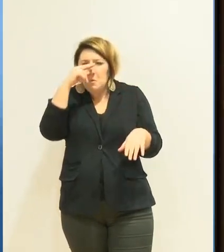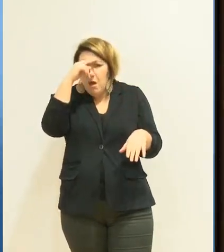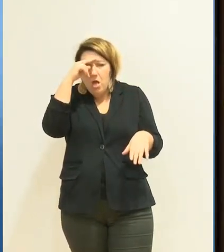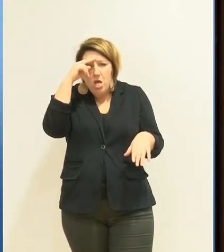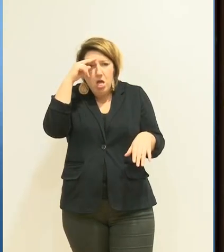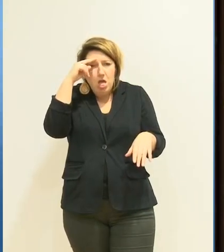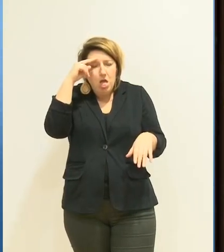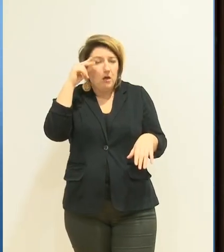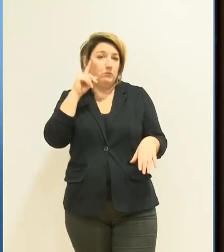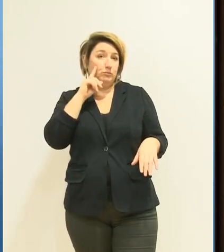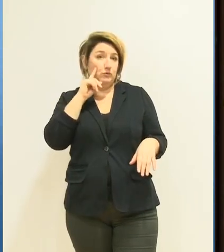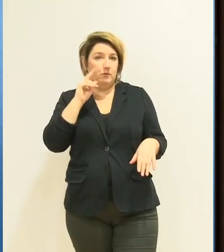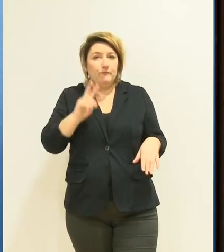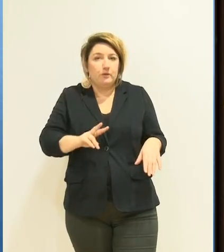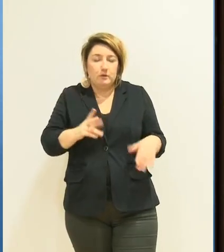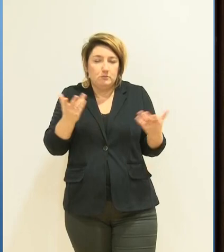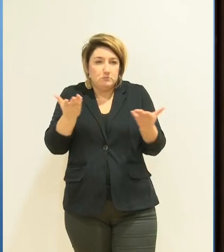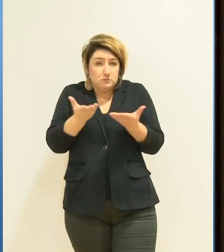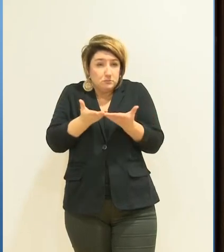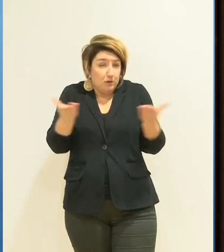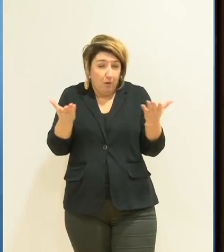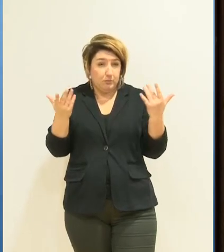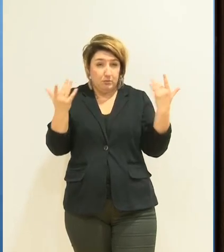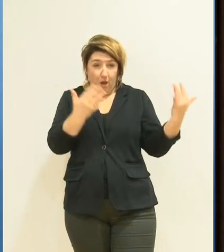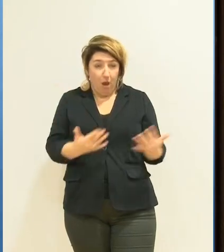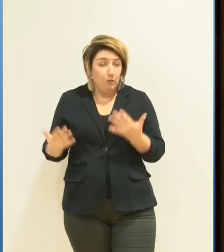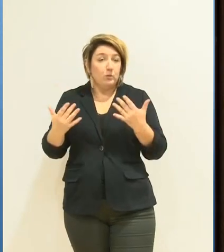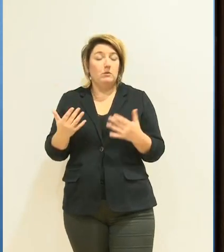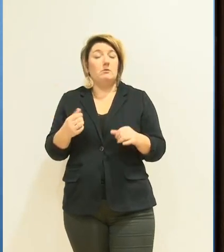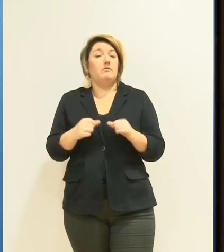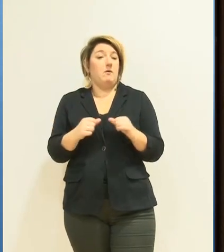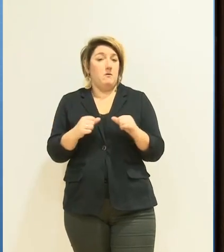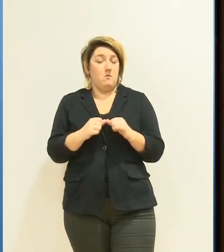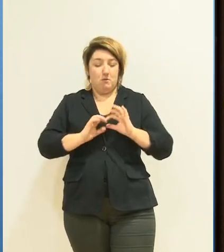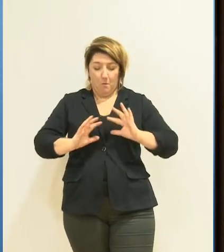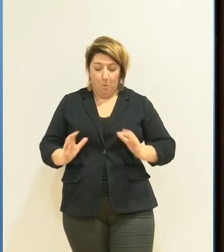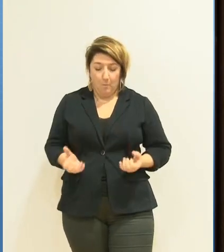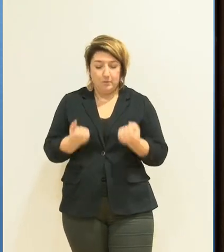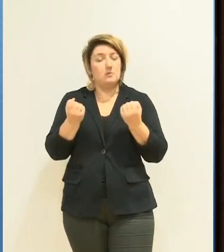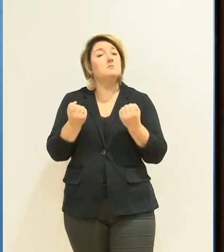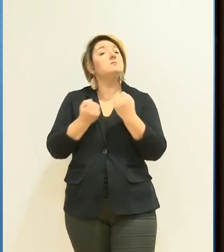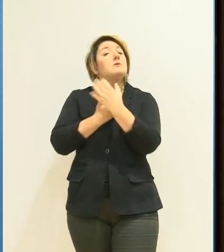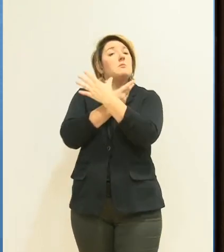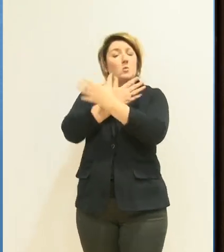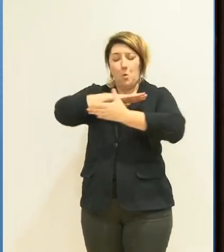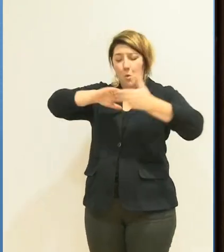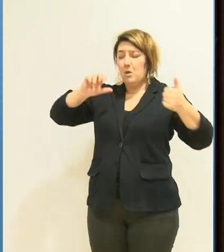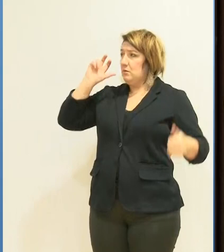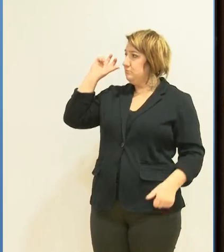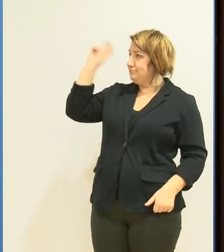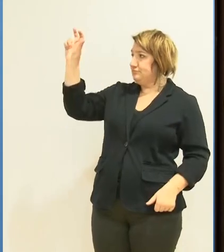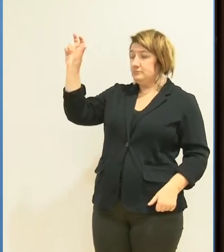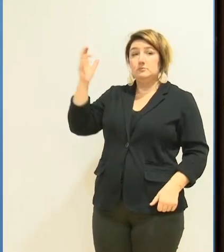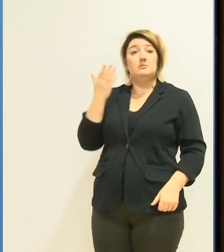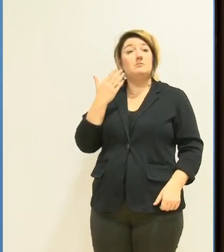tableau l'équation est simple on transfère des compétences à la métropole par contre on